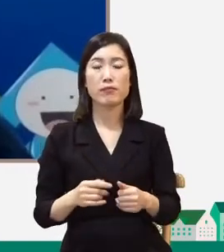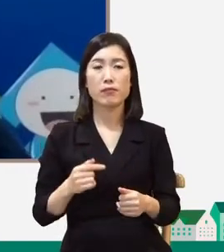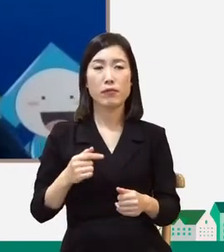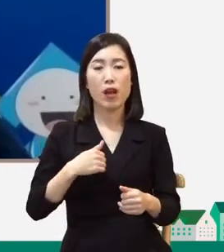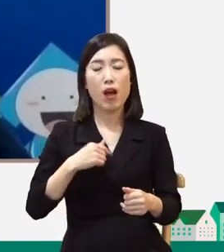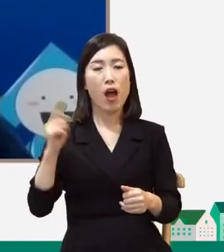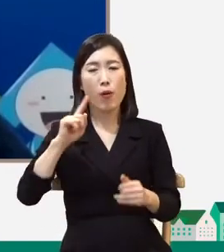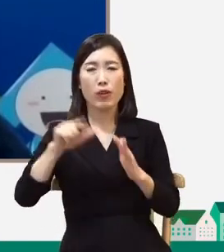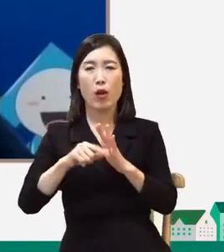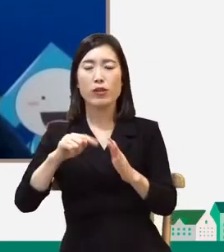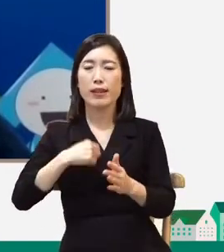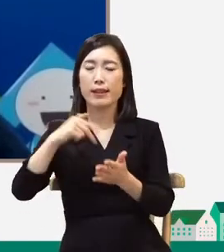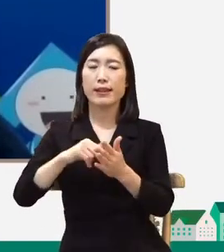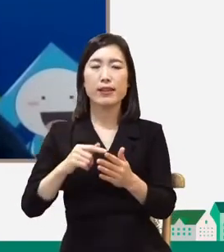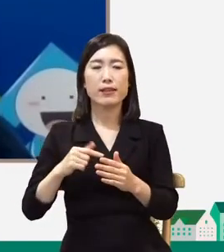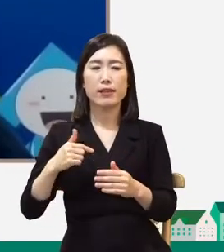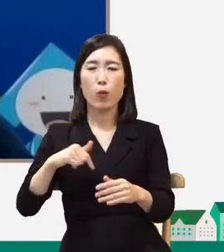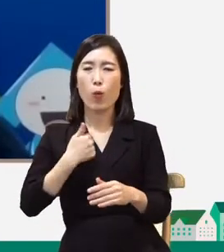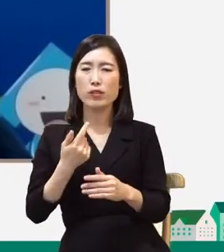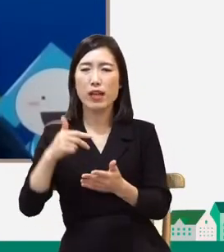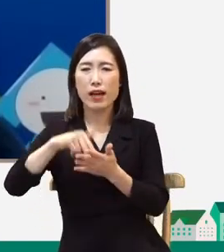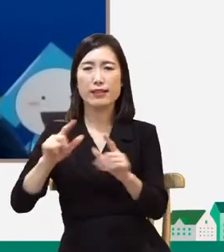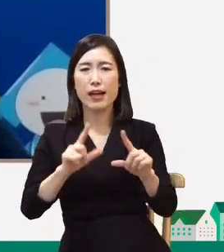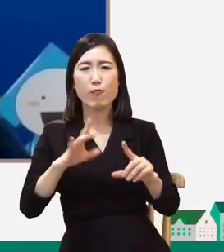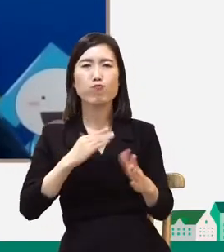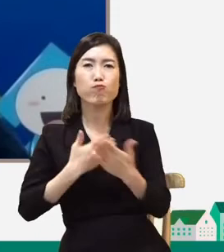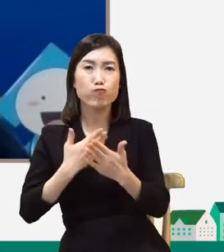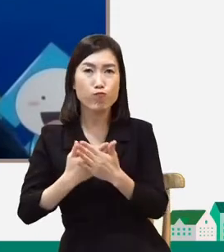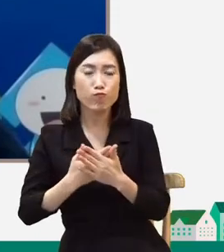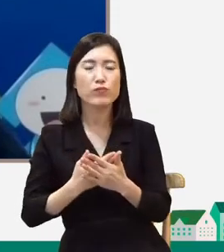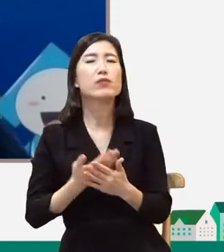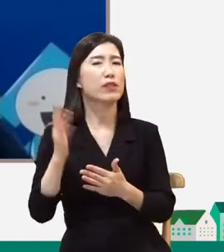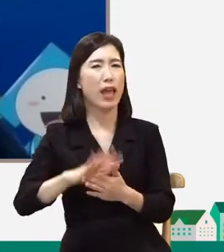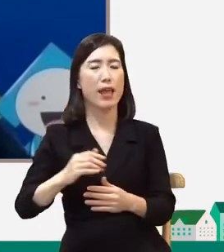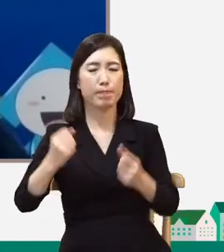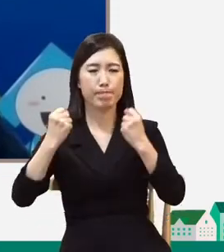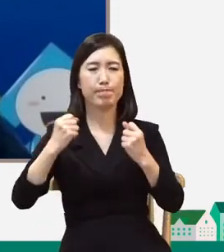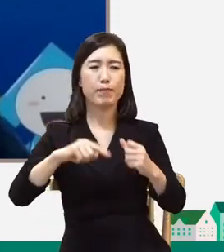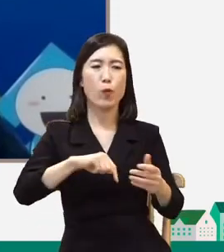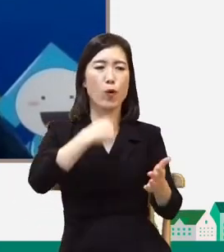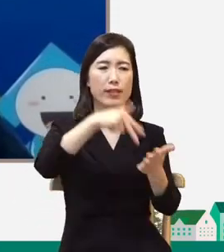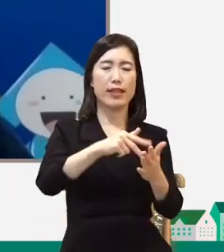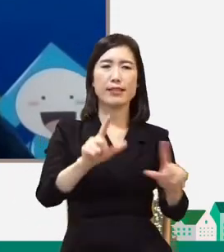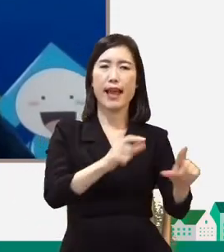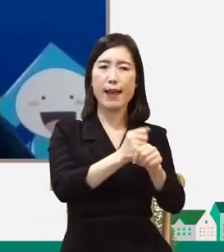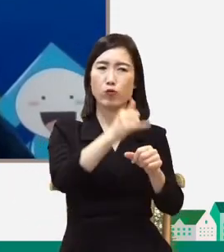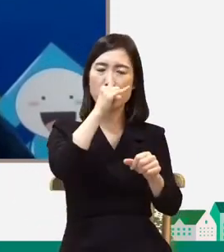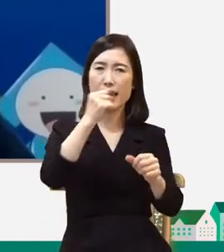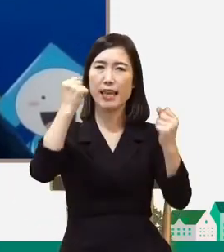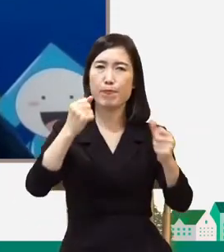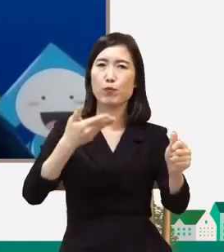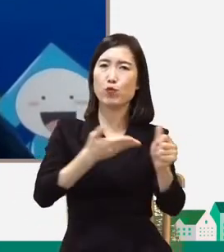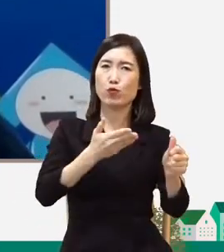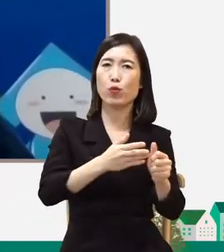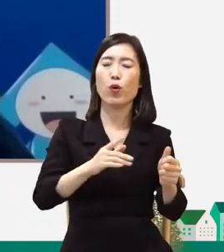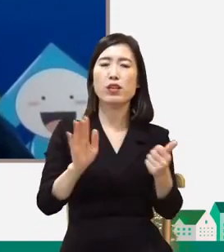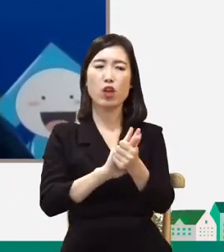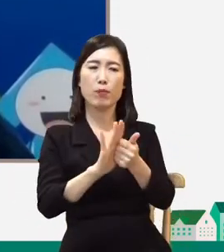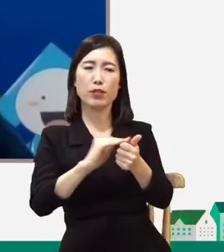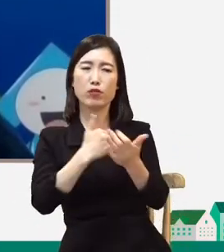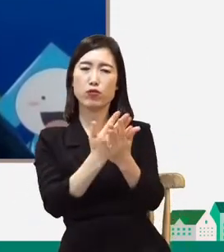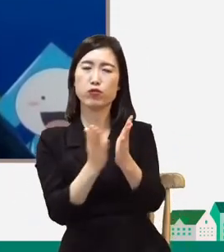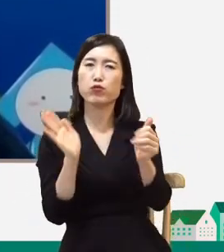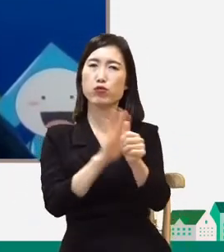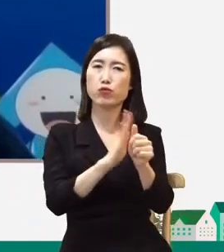있는 그런 어떤 지역 사회의 어떤 기반이 이루어져야지만이 진정한 지원주택과 지역사회